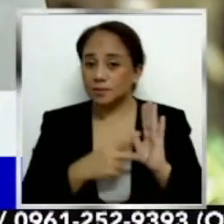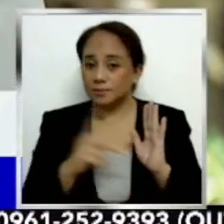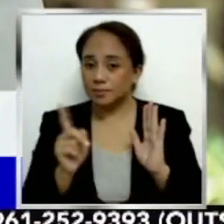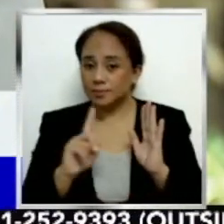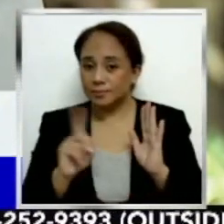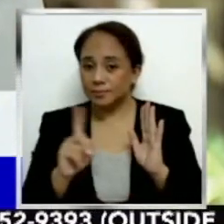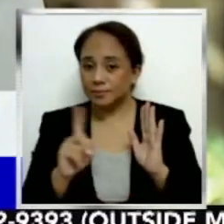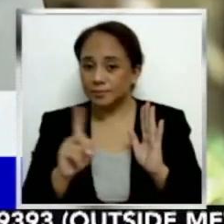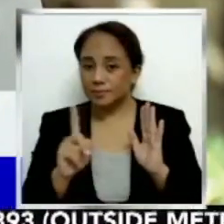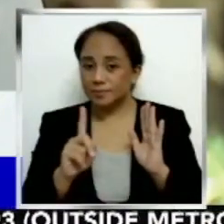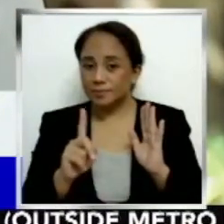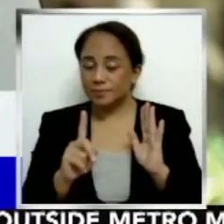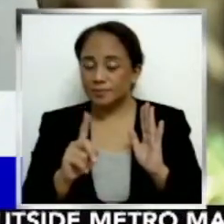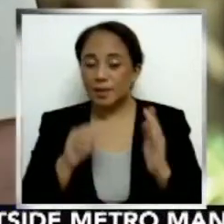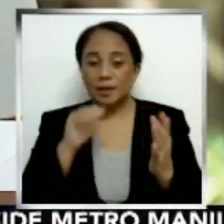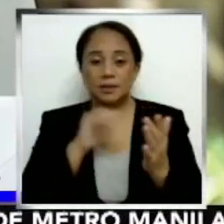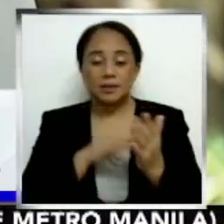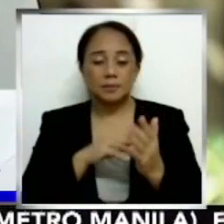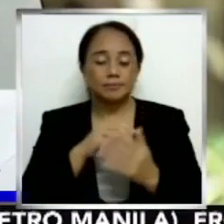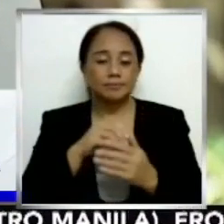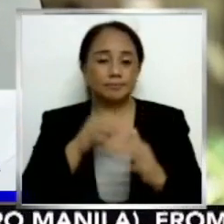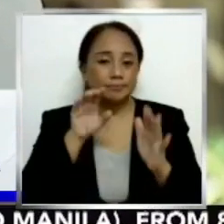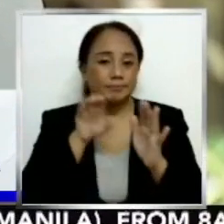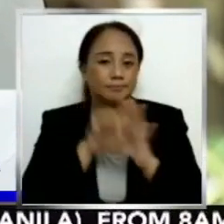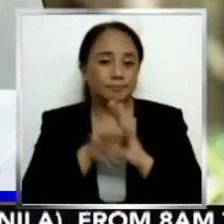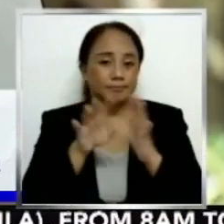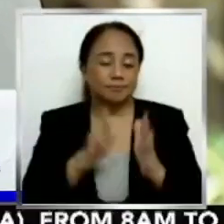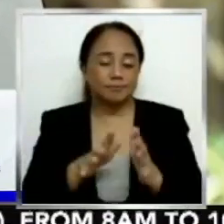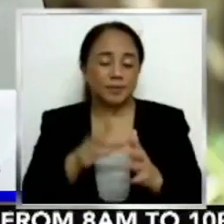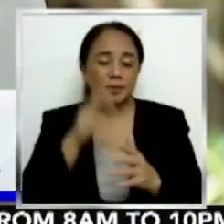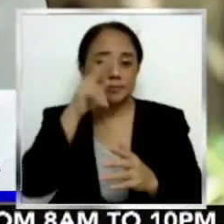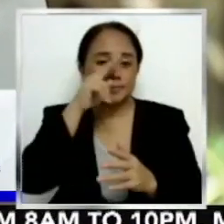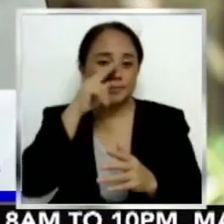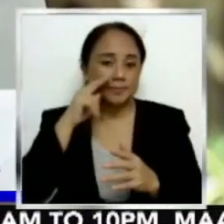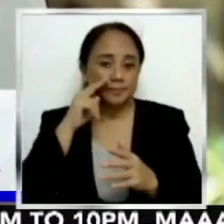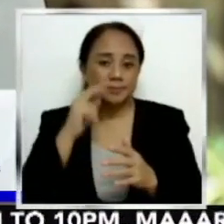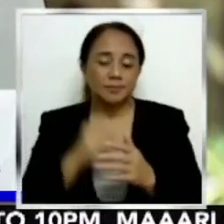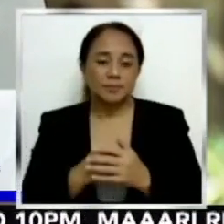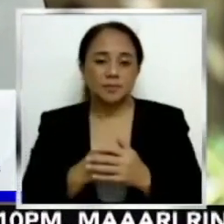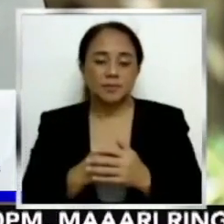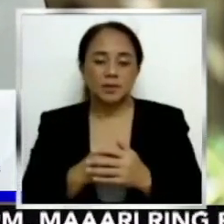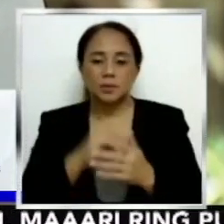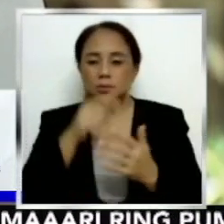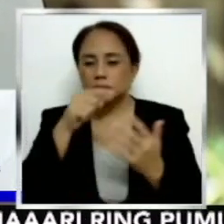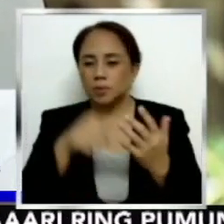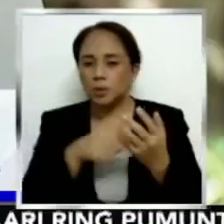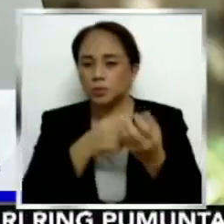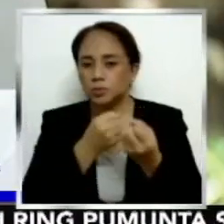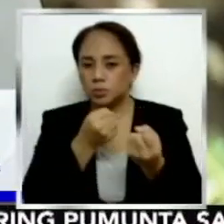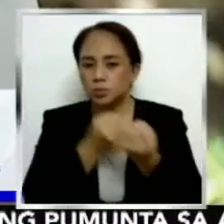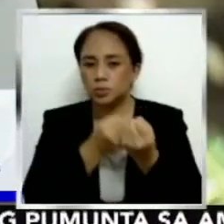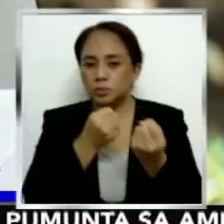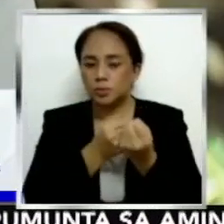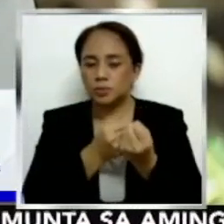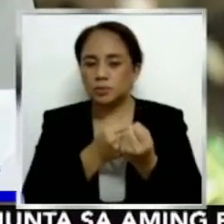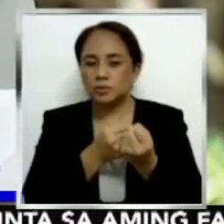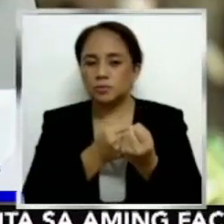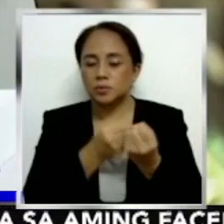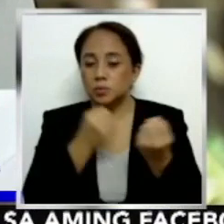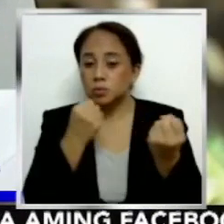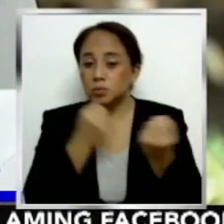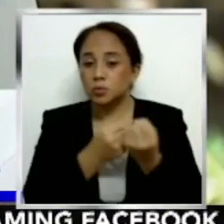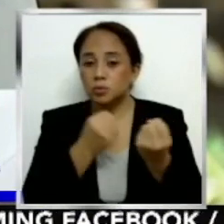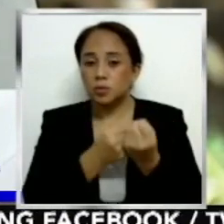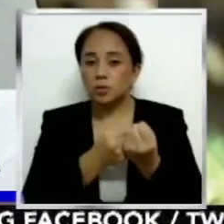against criminals and terrorists and those that support and espouse their ideologies